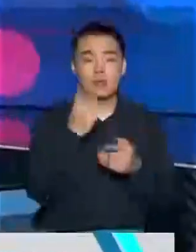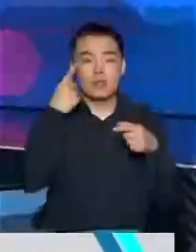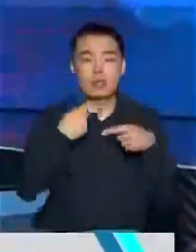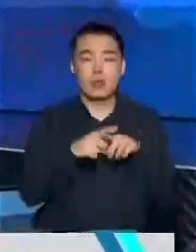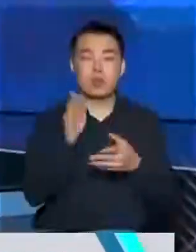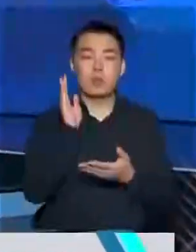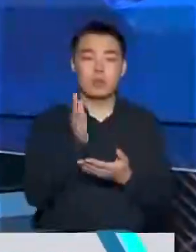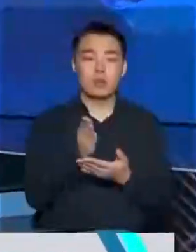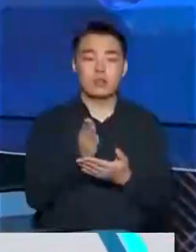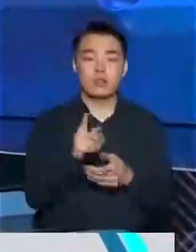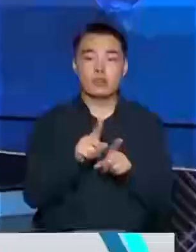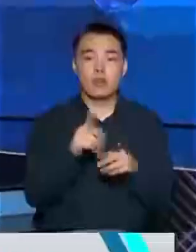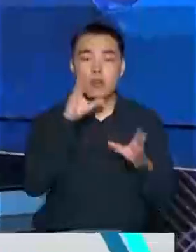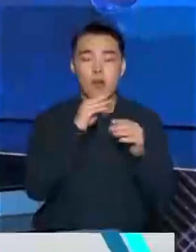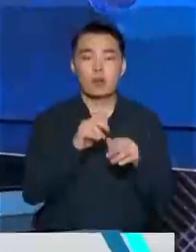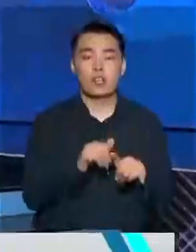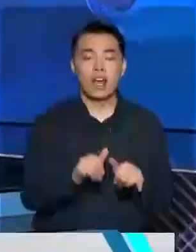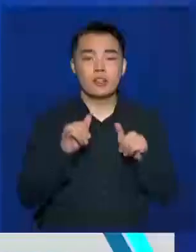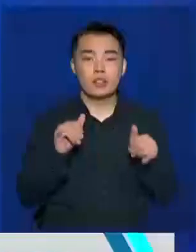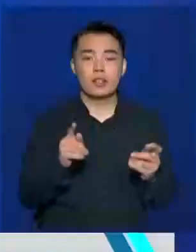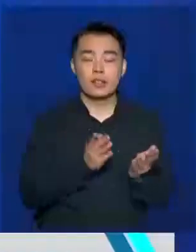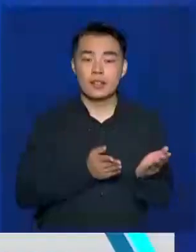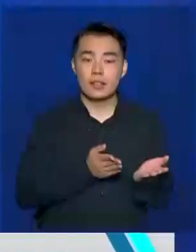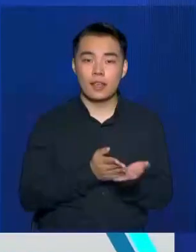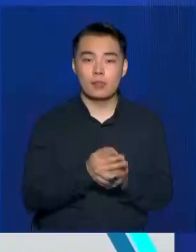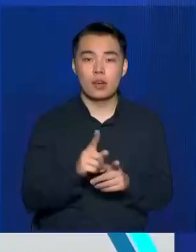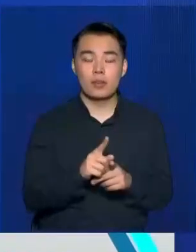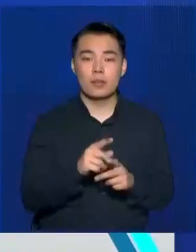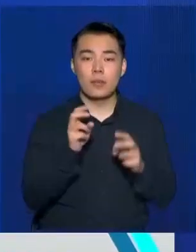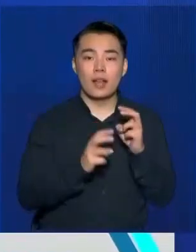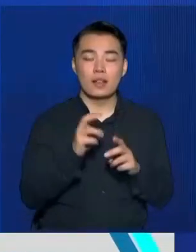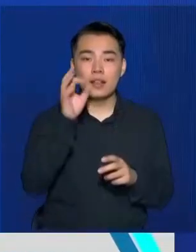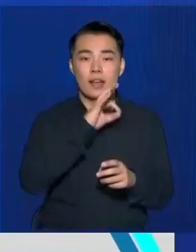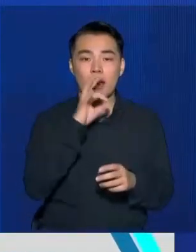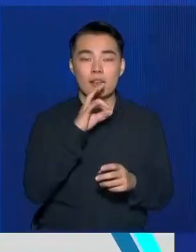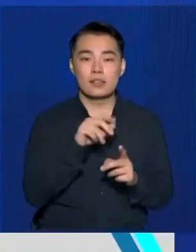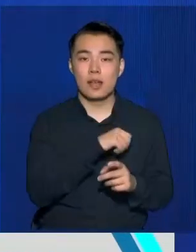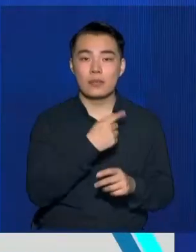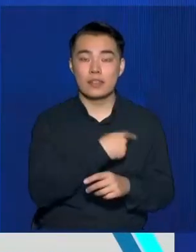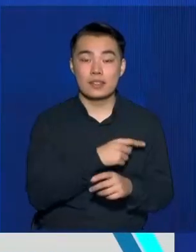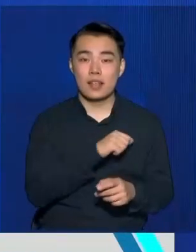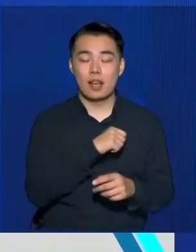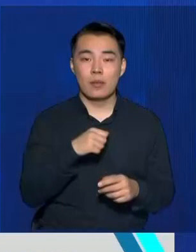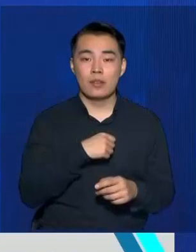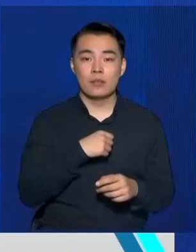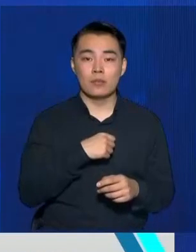технологий с возможностью расширения линейки производства лекарственных средств. То есть это